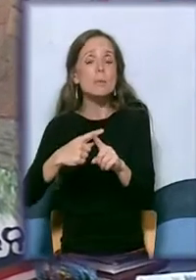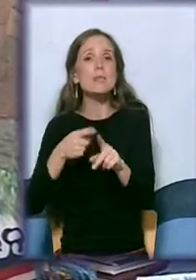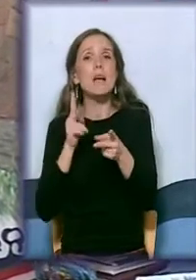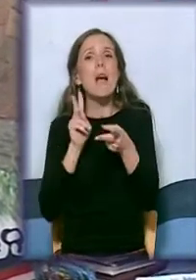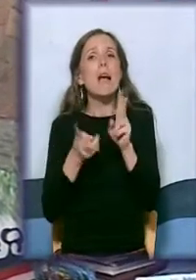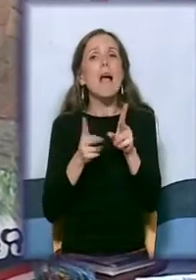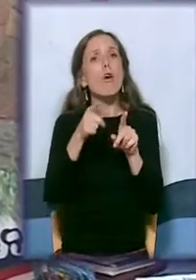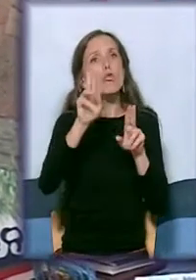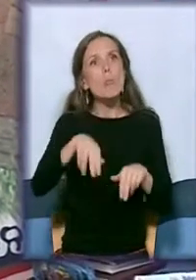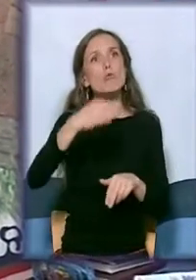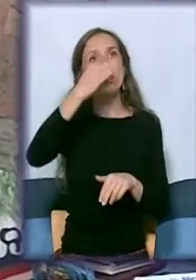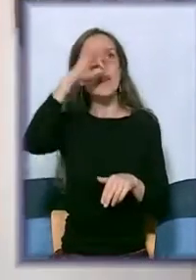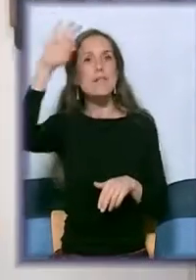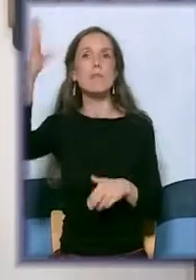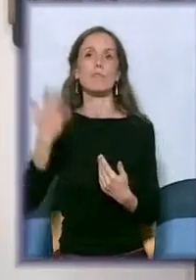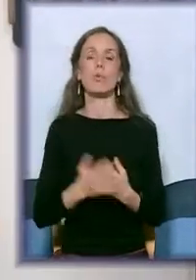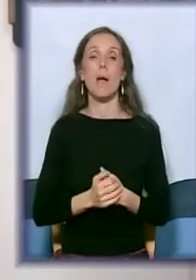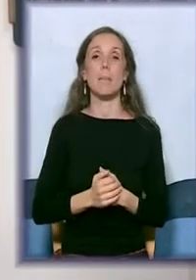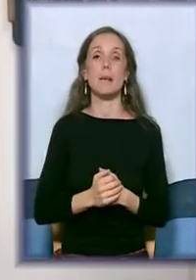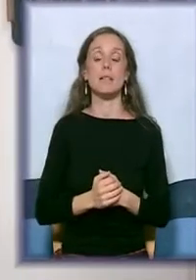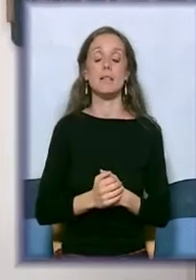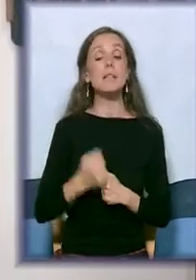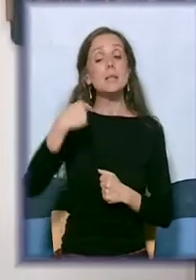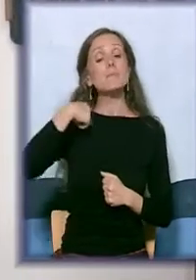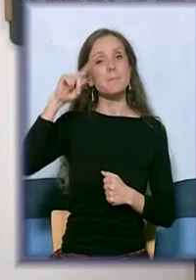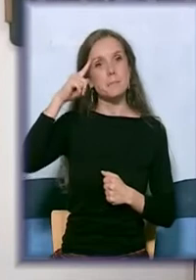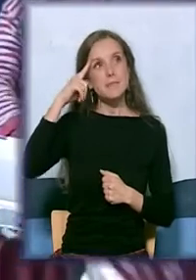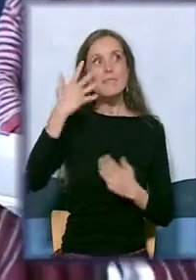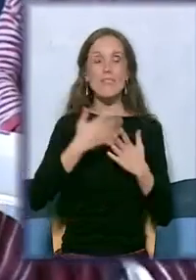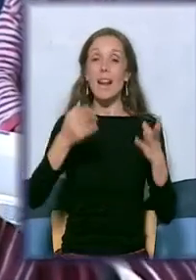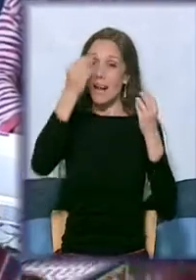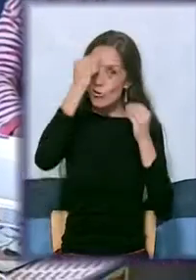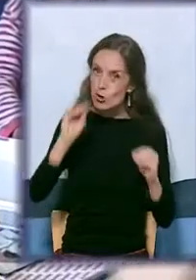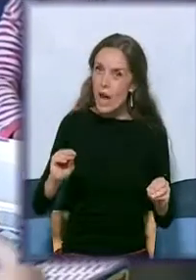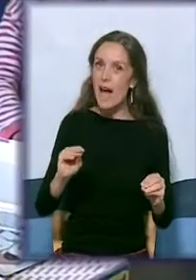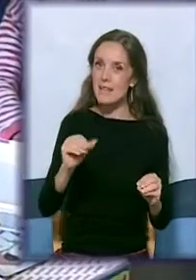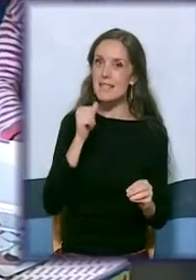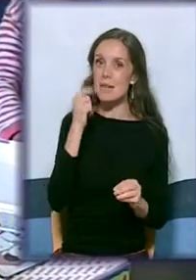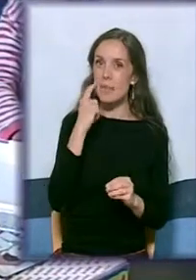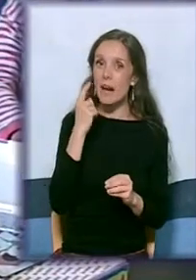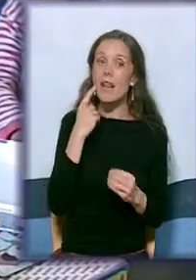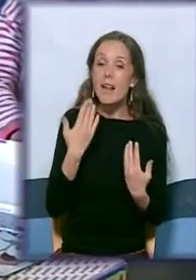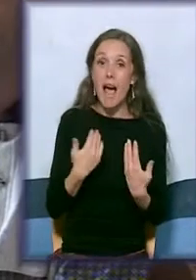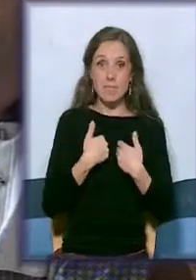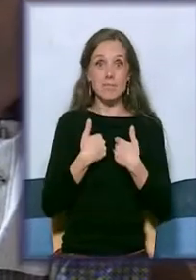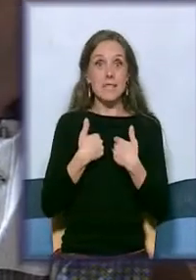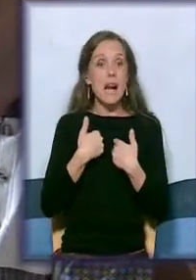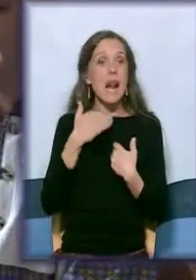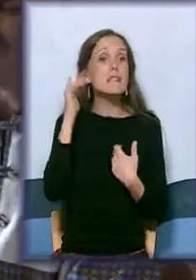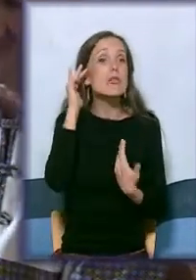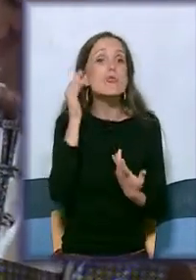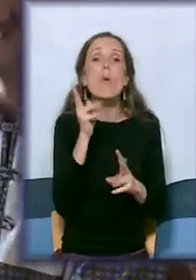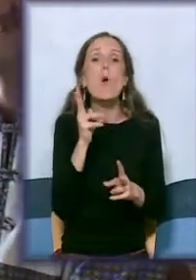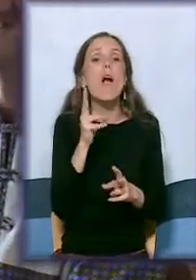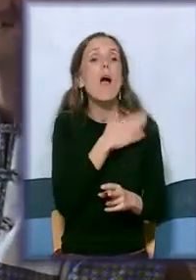sve unaprediti. I mislim da velika čast i prilika je zapravo čuti kako na terenu